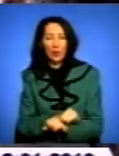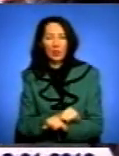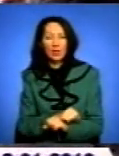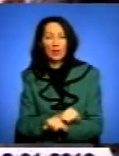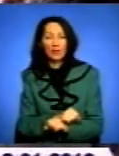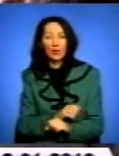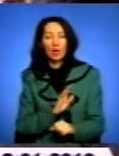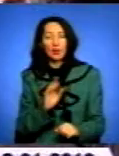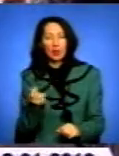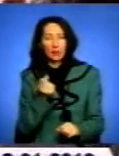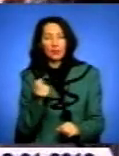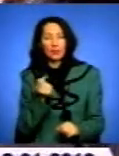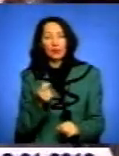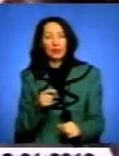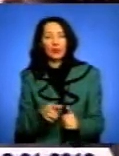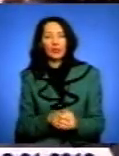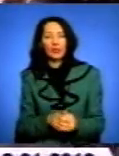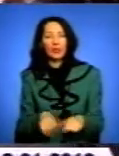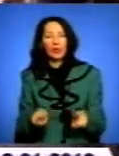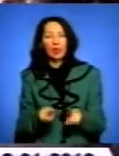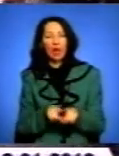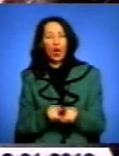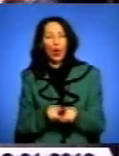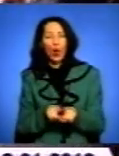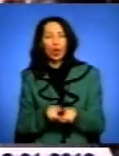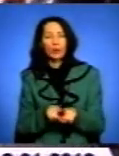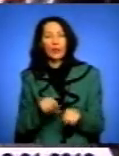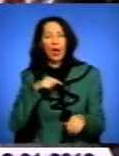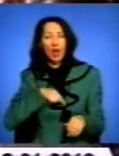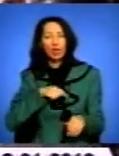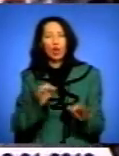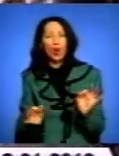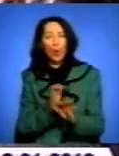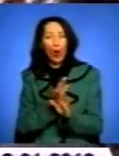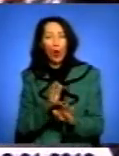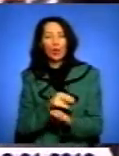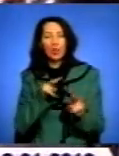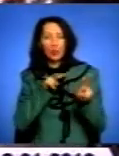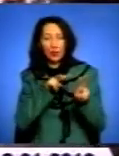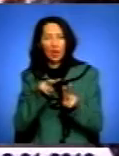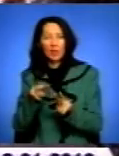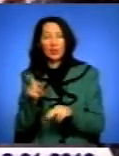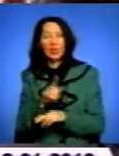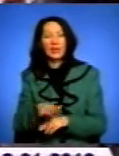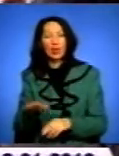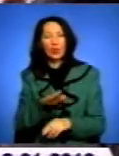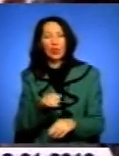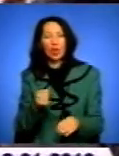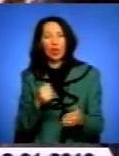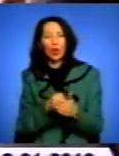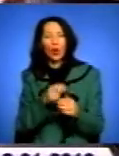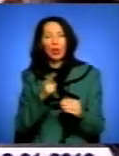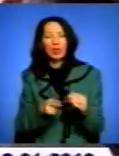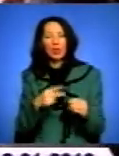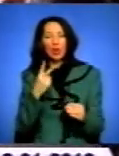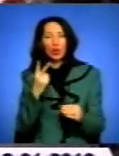матимуть неістотний характер. Такого характеру погода спостерігатиметься на Тернопільщині до кінця